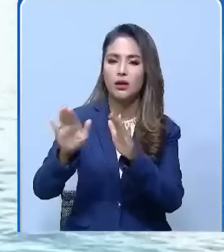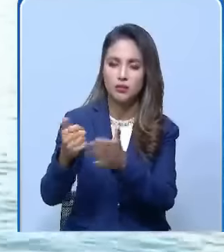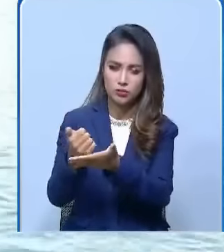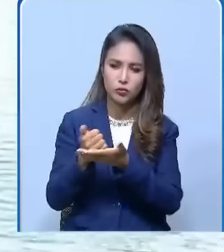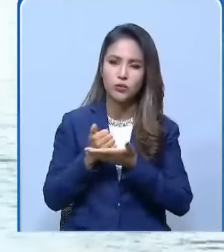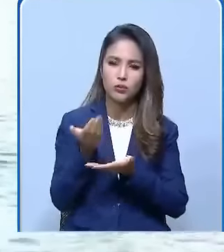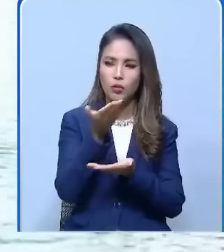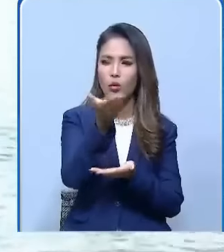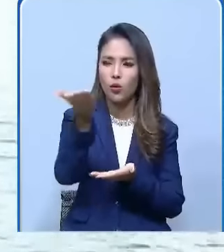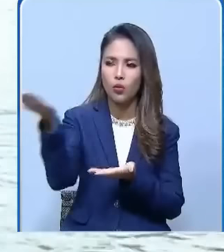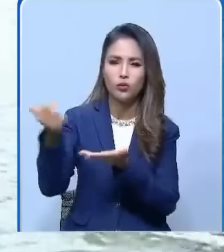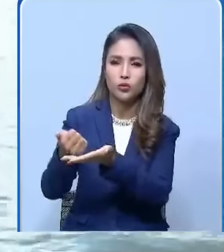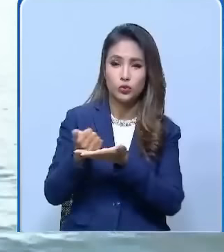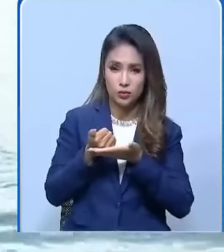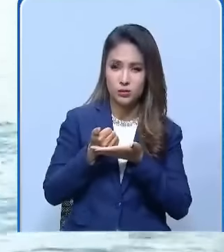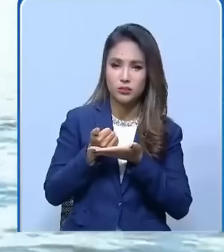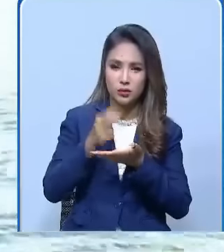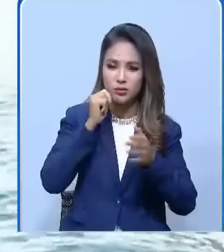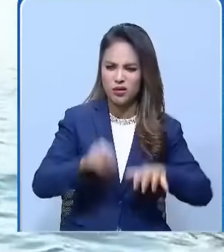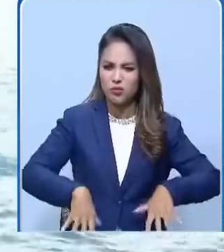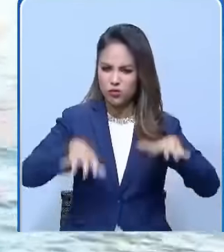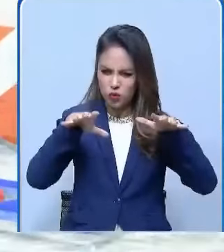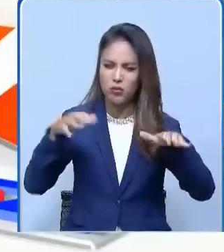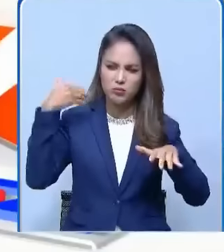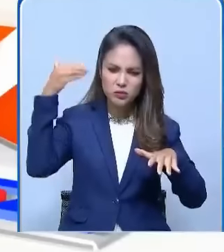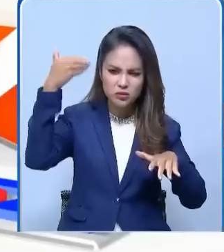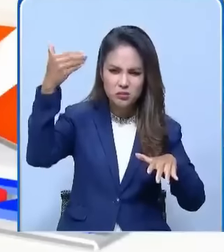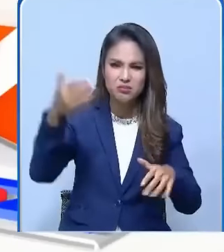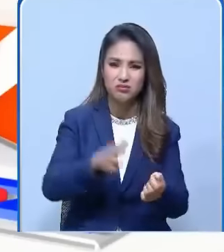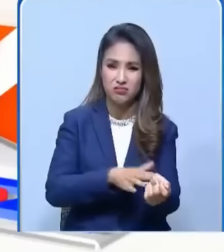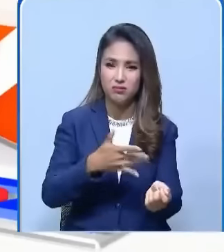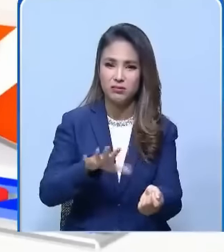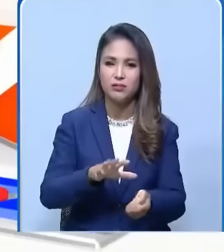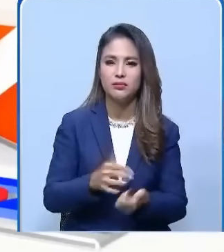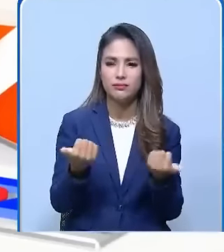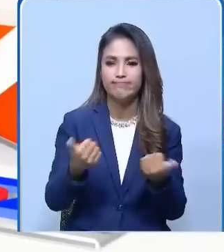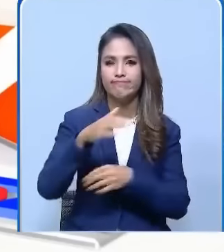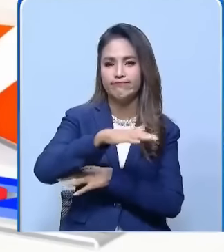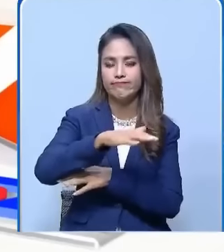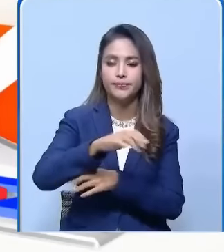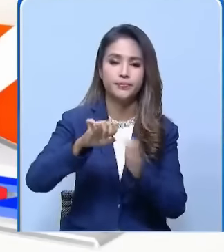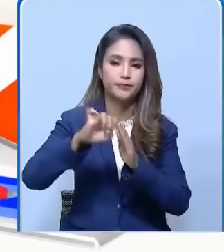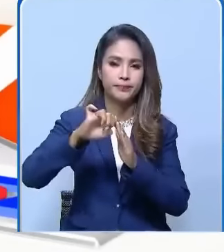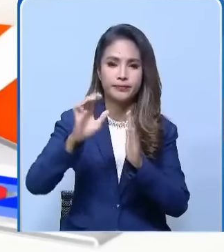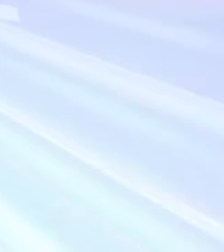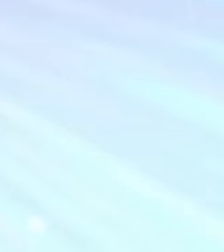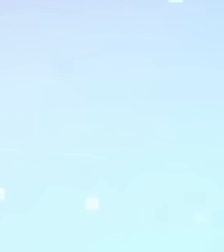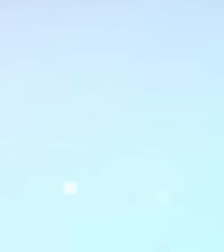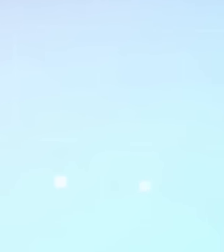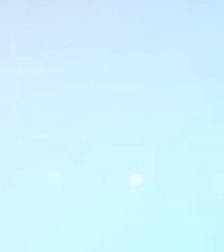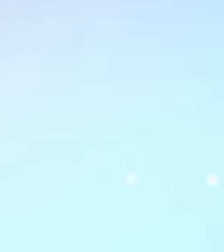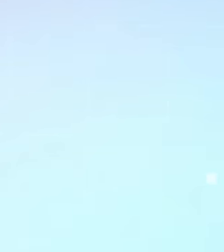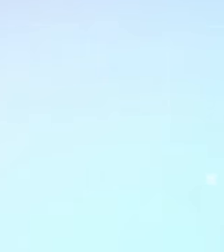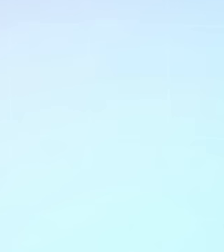ช่วยเหลือนะครับเพราะว่าน้ำท่วมเป็นเวลานานแล้วครับและนี่คือสถานการณ์ทั้งหมดในพื้นที่จังหวัดเชียงใหม่ในช่วงเย็นวันนี้ครับ ขอบคุณค่ะ ขอบคุณนะคะ